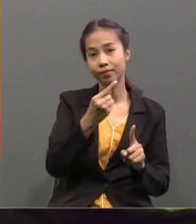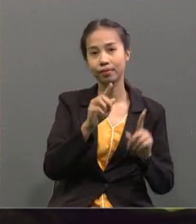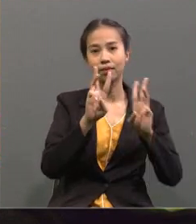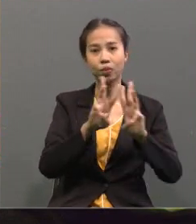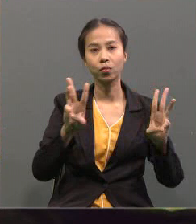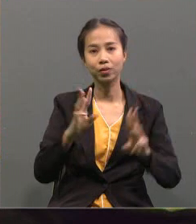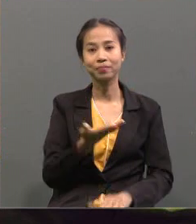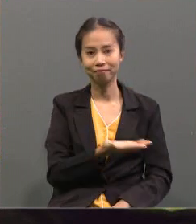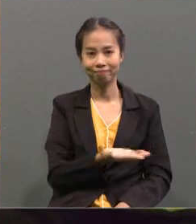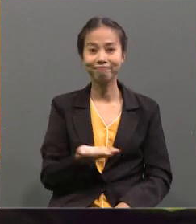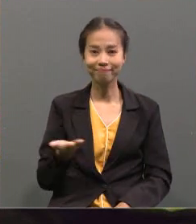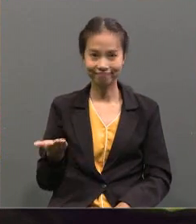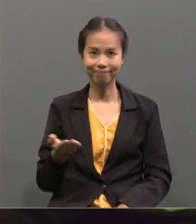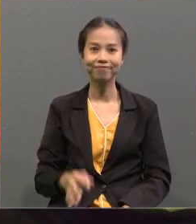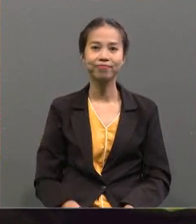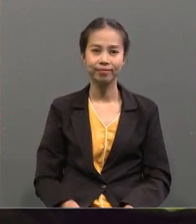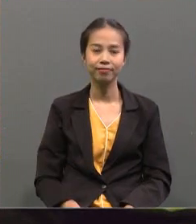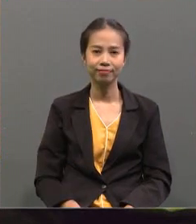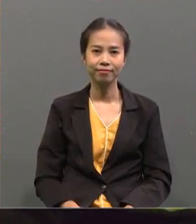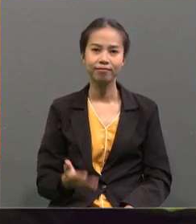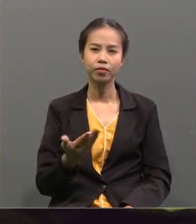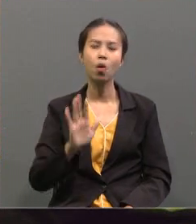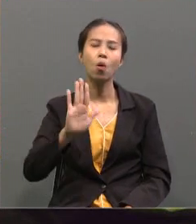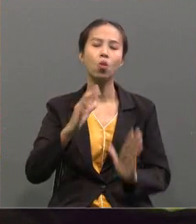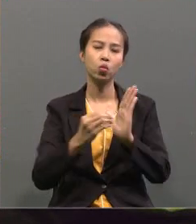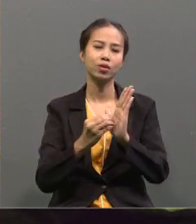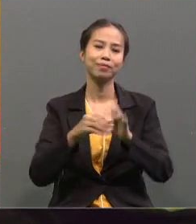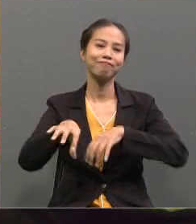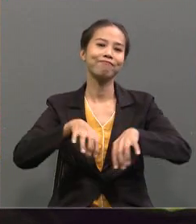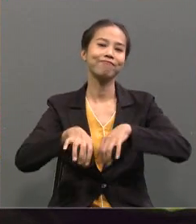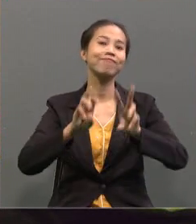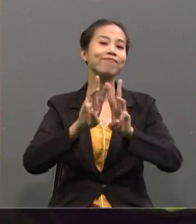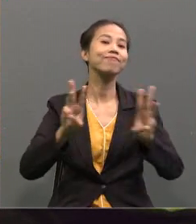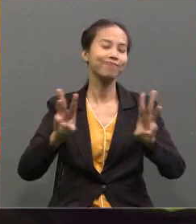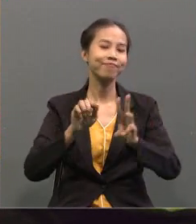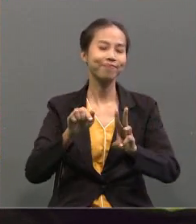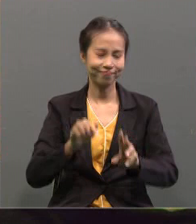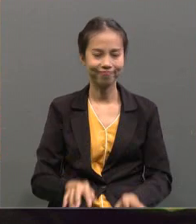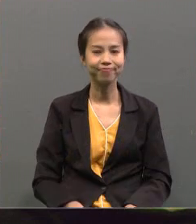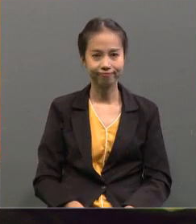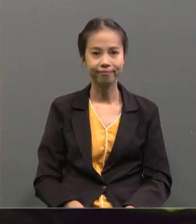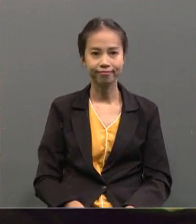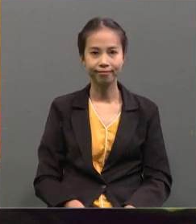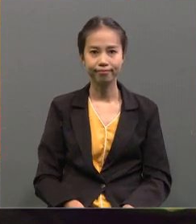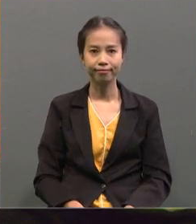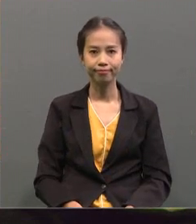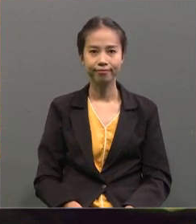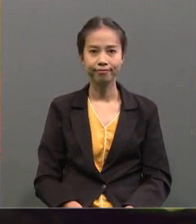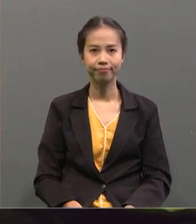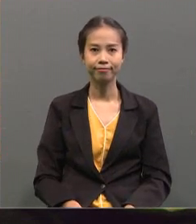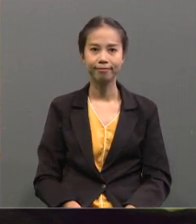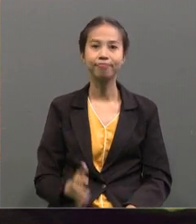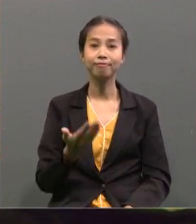เว็บไซต์เนี่ยค่ะลอยกระทงเนี่แหละค่ะในส่วนของกรุงเทพมหานครนะคะครับก็เอลอยกระทงนะครับค่ะ